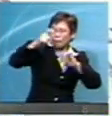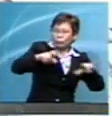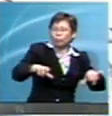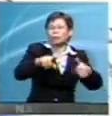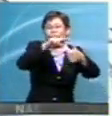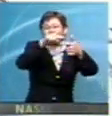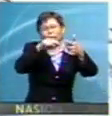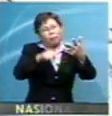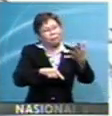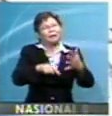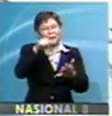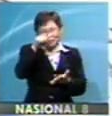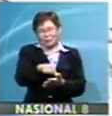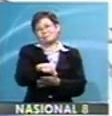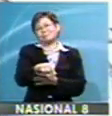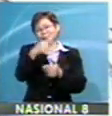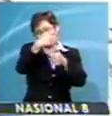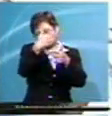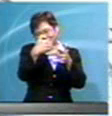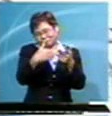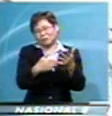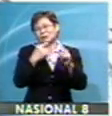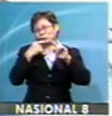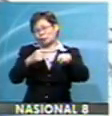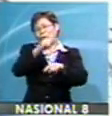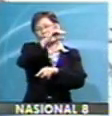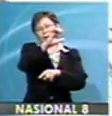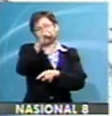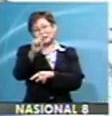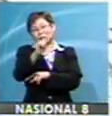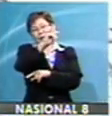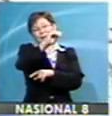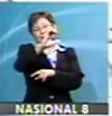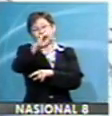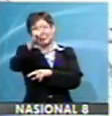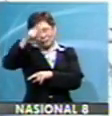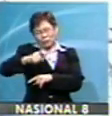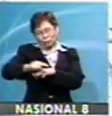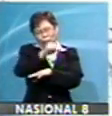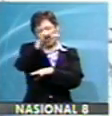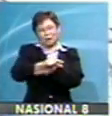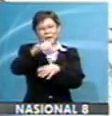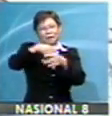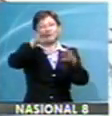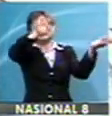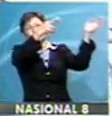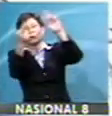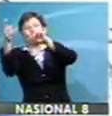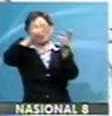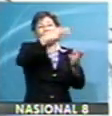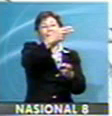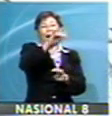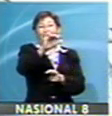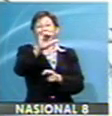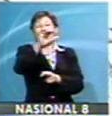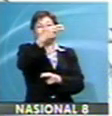dibuat jadi ini juga adalah merupakan jawapan ICT yang perlu digunakan misalnya dalam Taufan Hayan